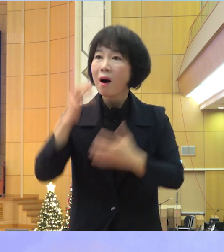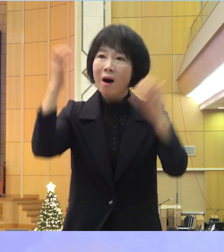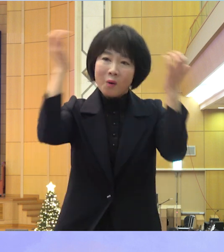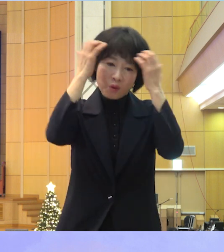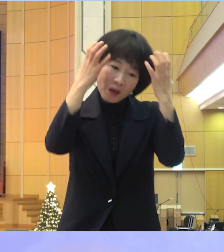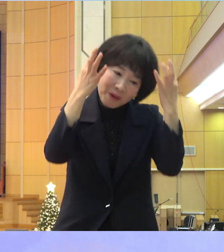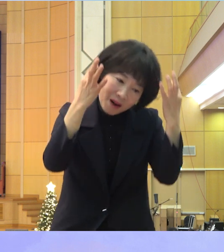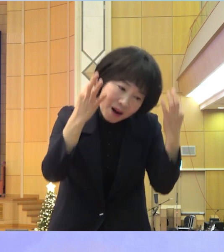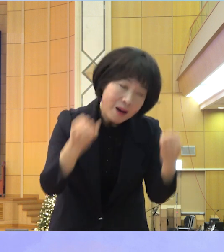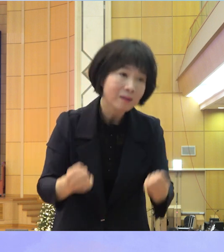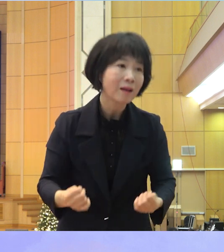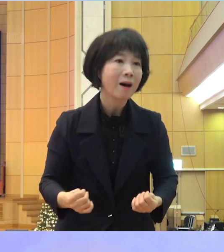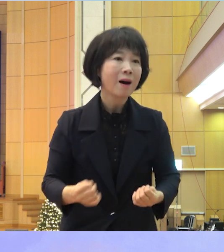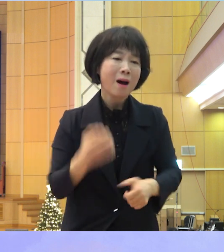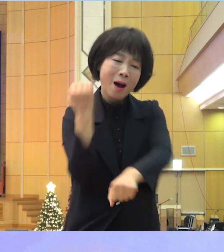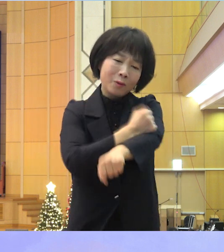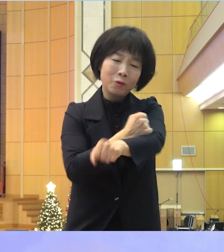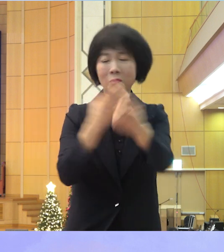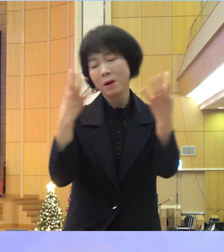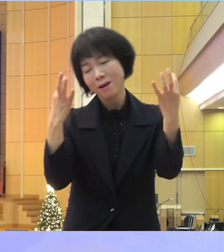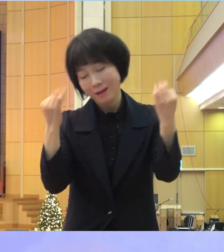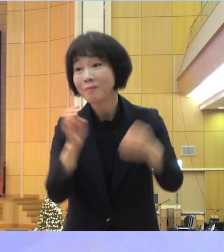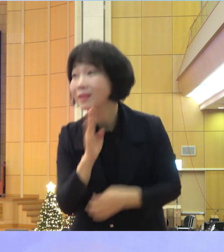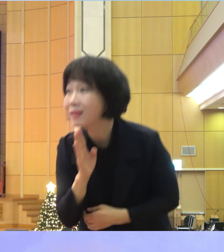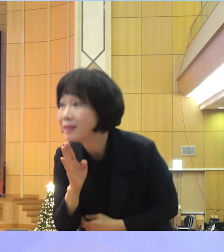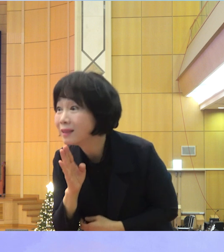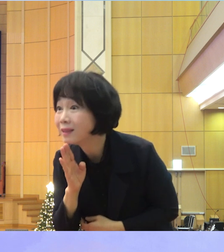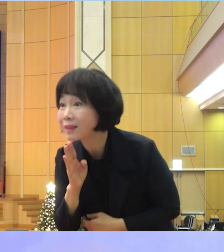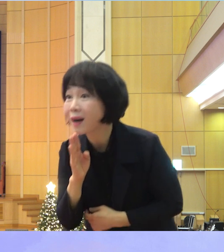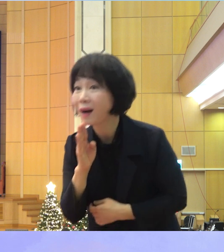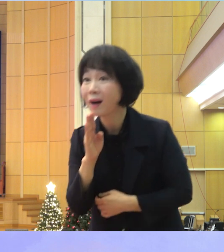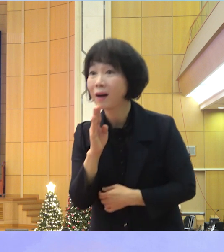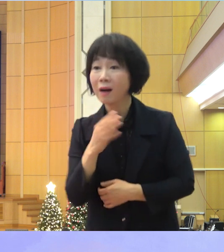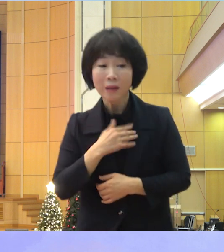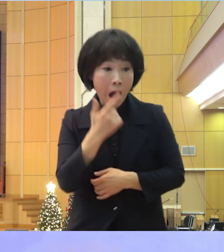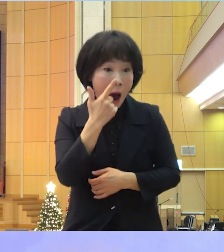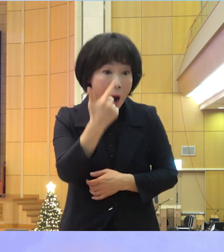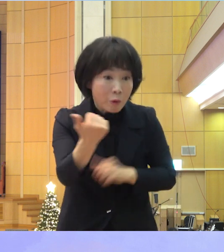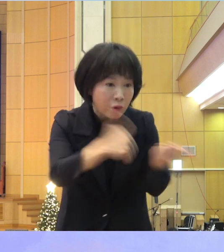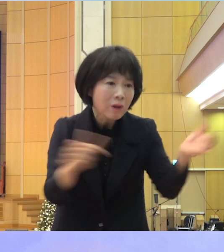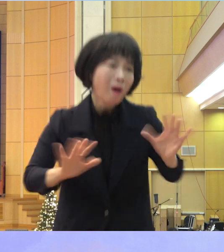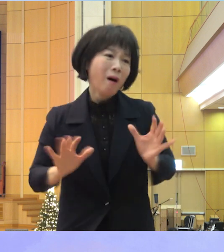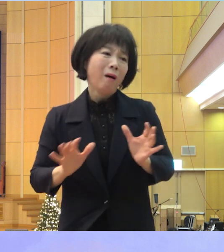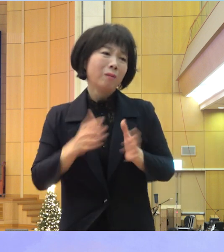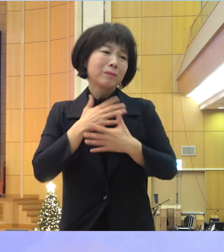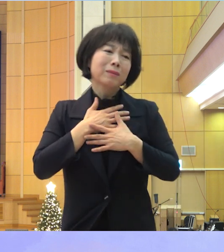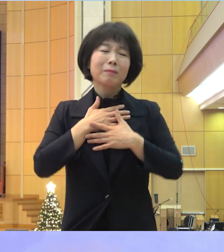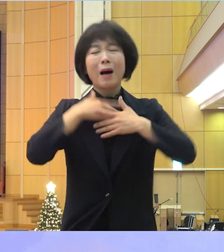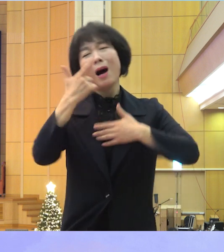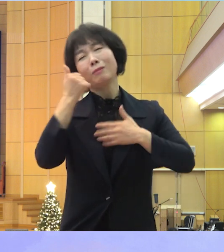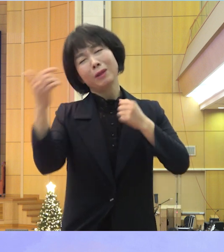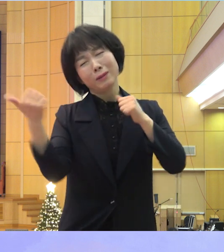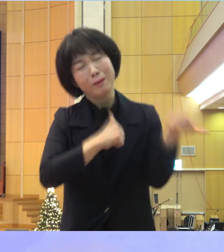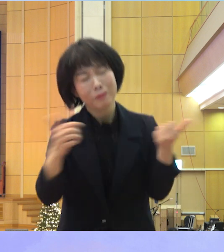자녀들도 우리 아버님 고생만 했네. 우리 어머님 고생만 했네.